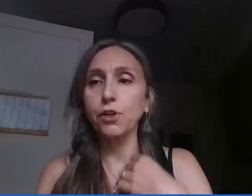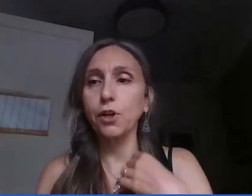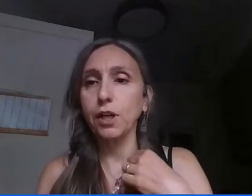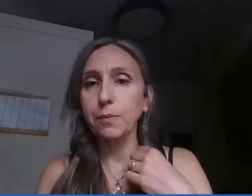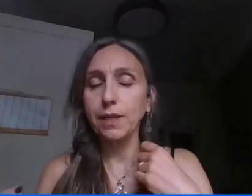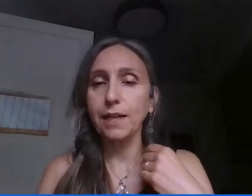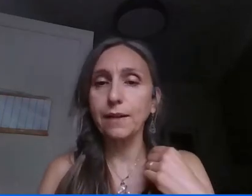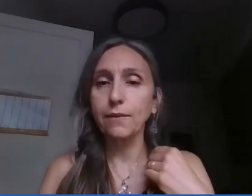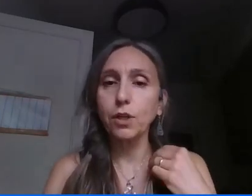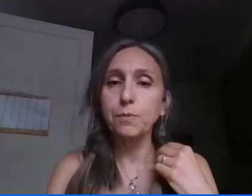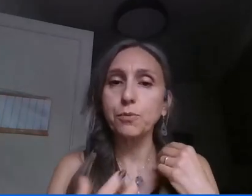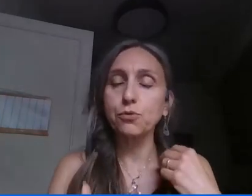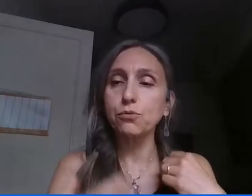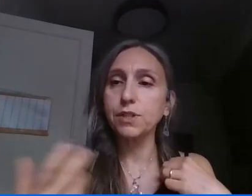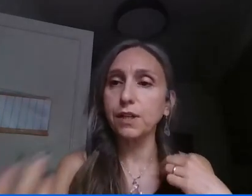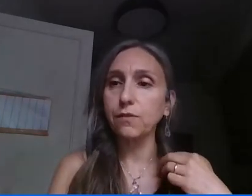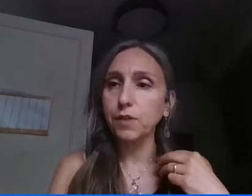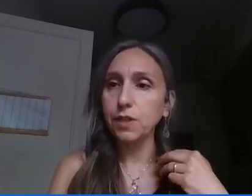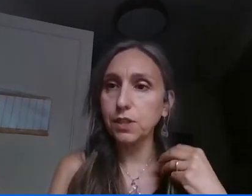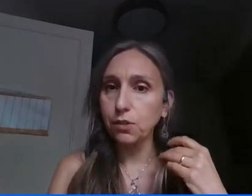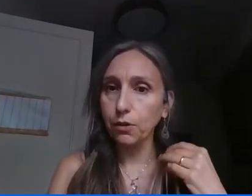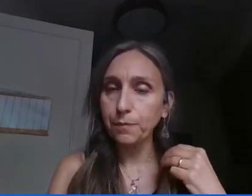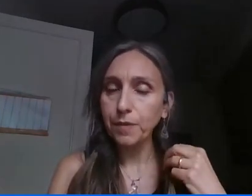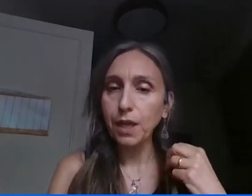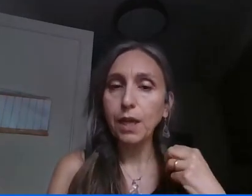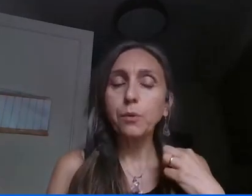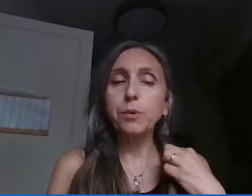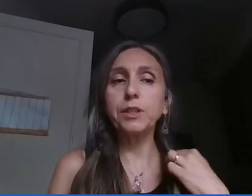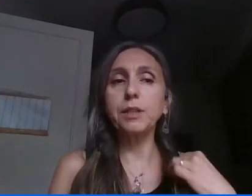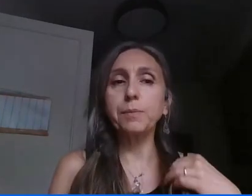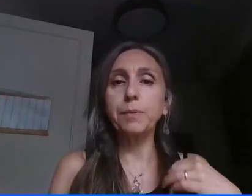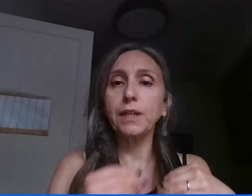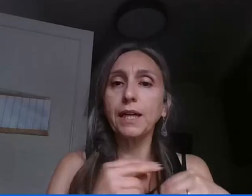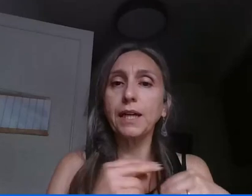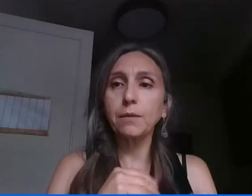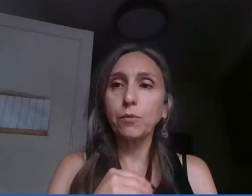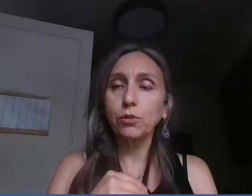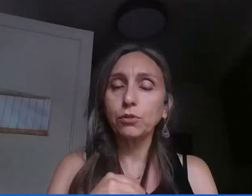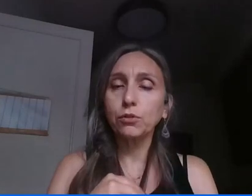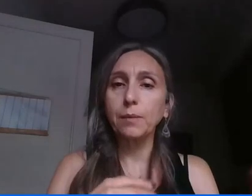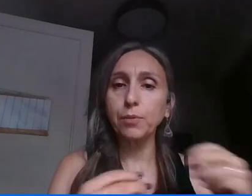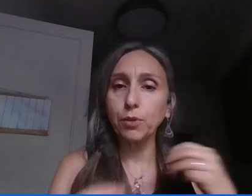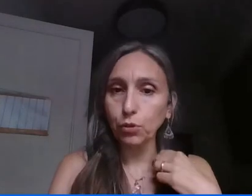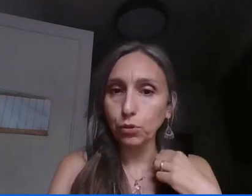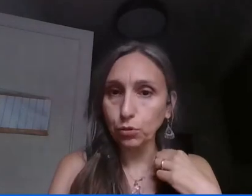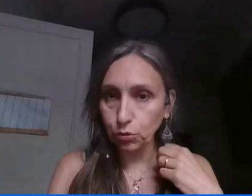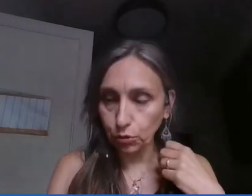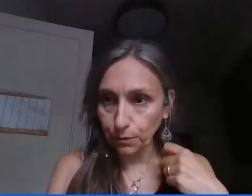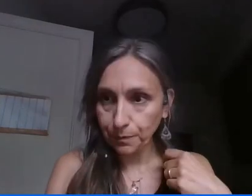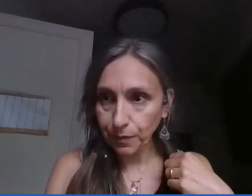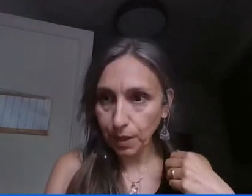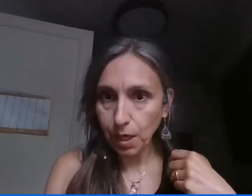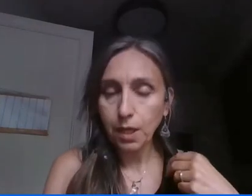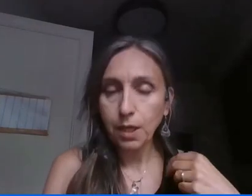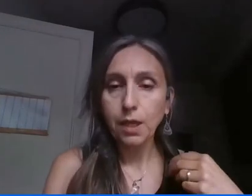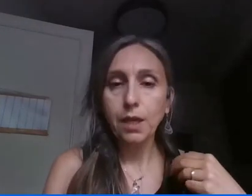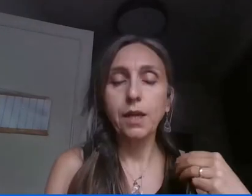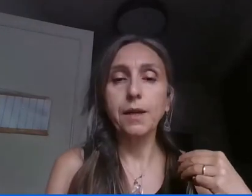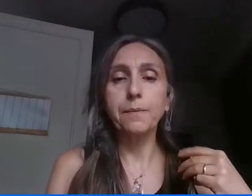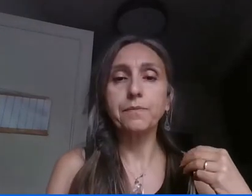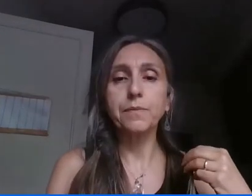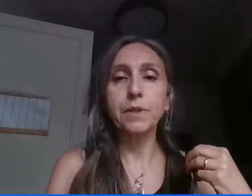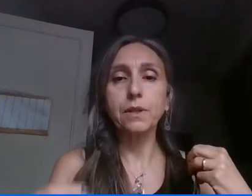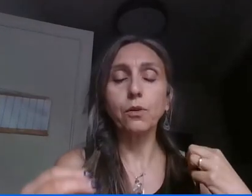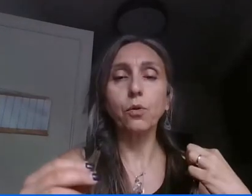una diffusione, perché lavori di più sul servizio. Quindi dipende anche molto dal prodotto.